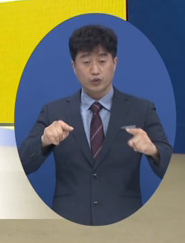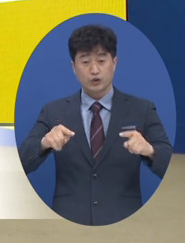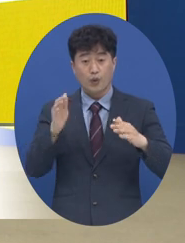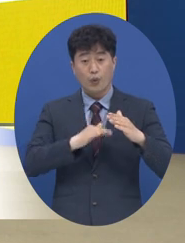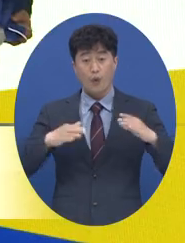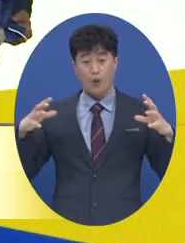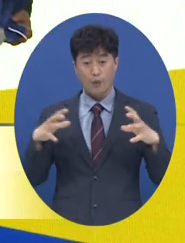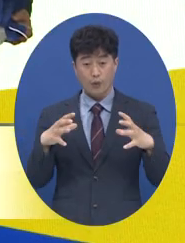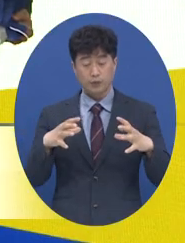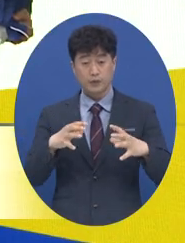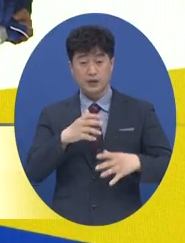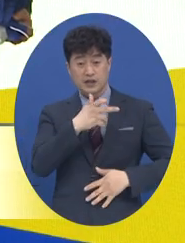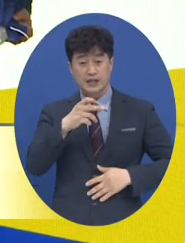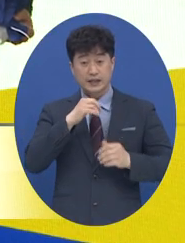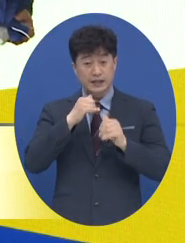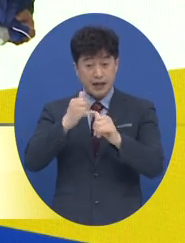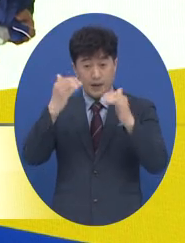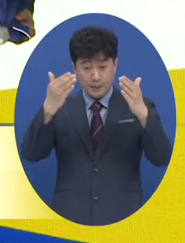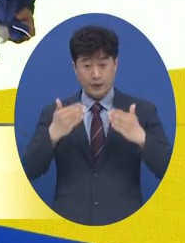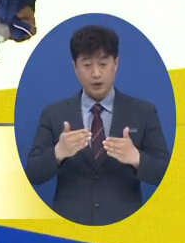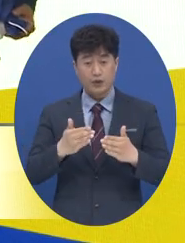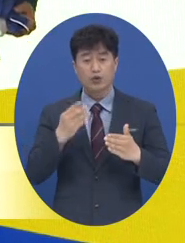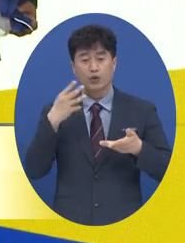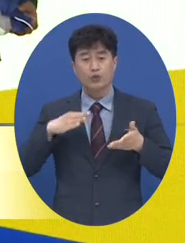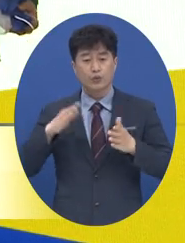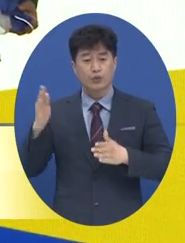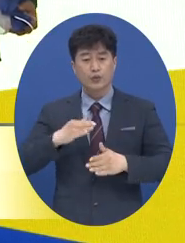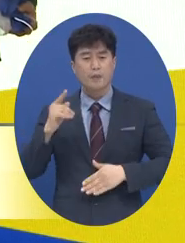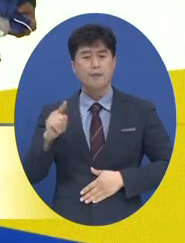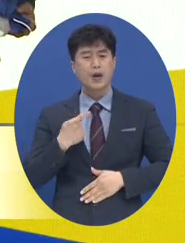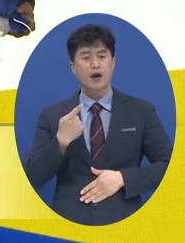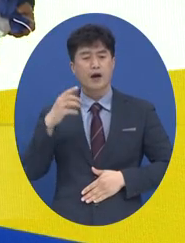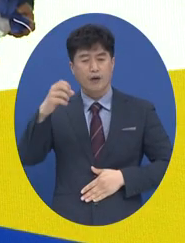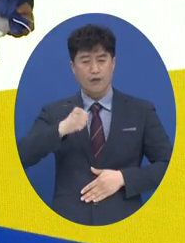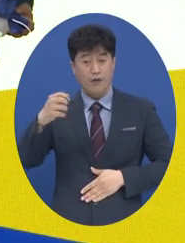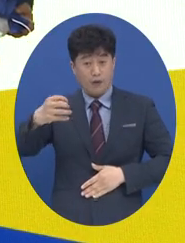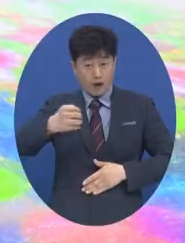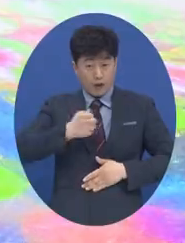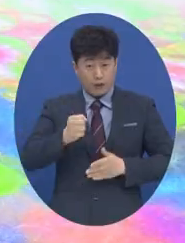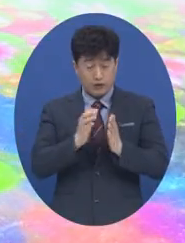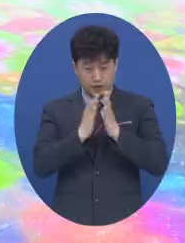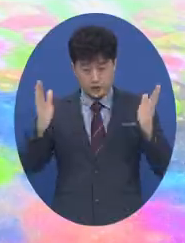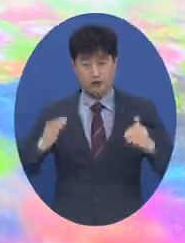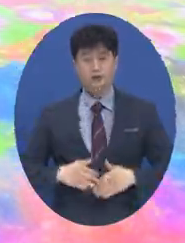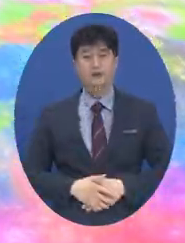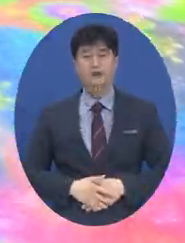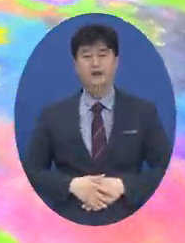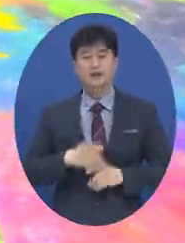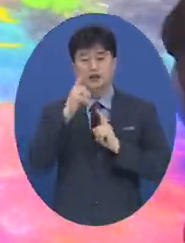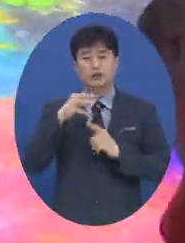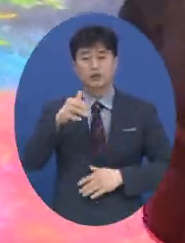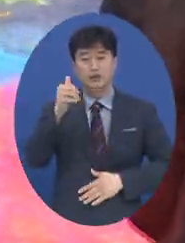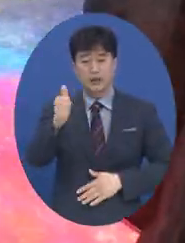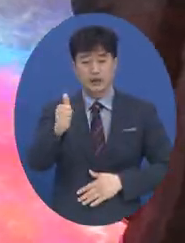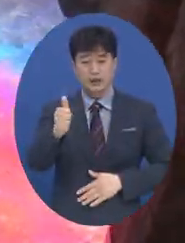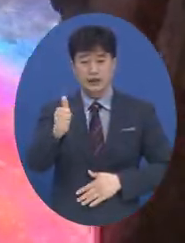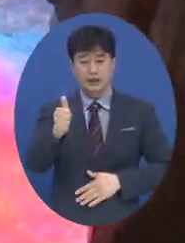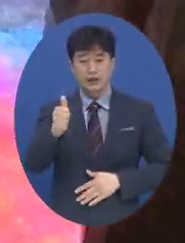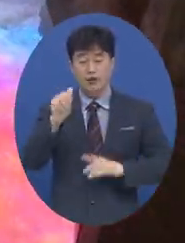차지해 돌을 부터 100억원의 특별 조정 교부금 을 확보해 탄생했습니다 이재명 경기도지사는